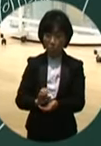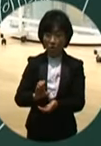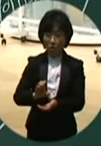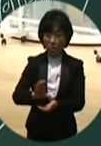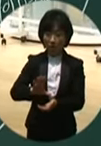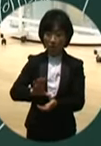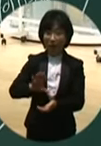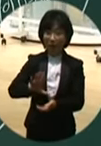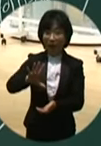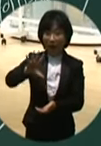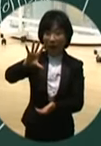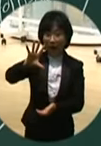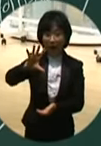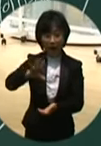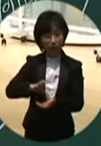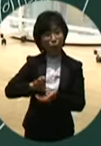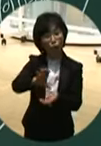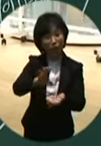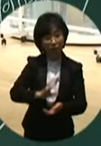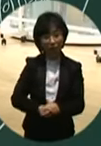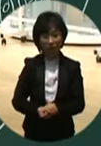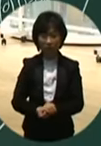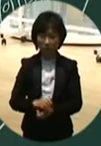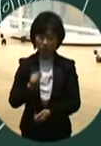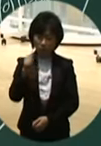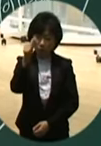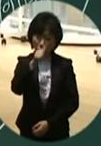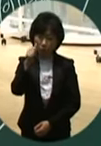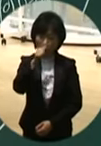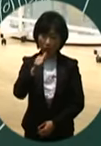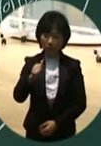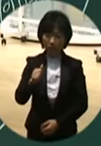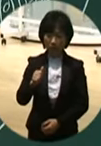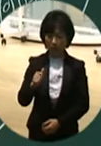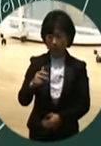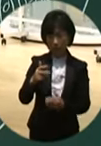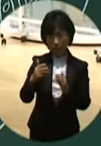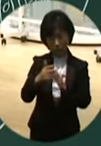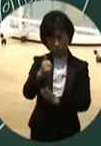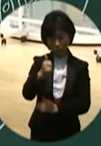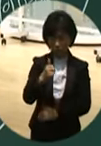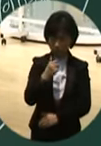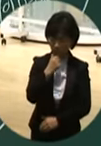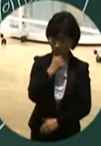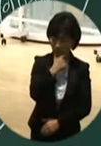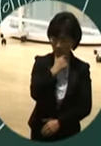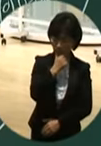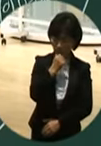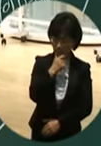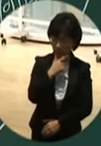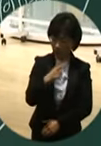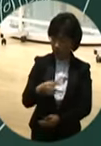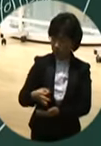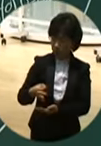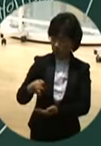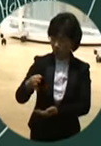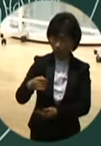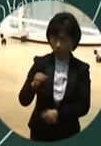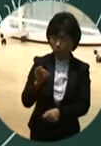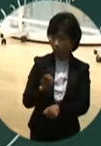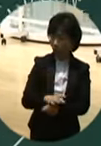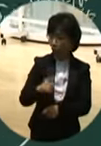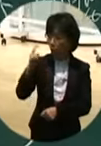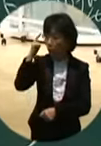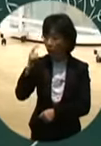just bumped up the price. 고양이 주인이 이상하거든. 왜 살랍니까? And the owner thought, "Why do you want to buy my cat?" 아니 고양이가 너무 잘